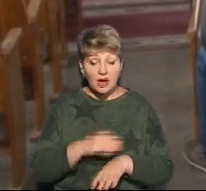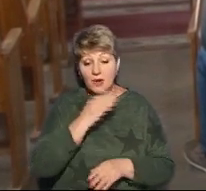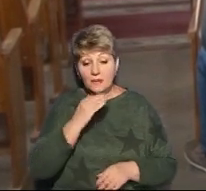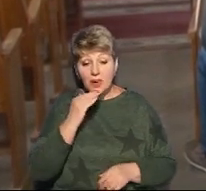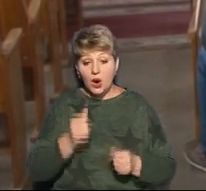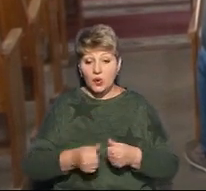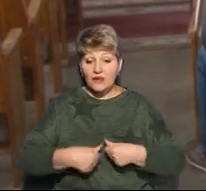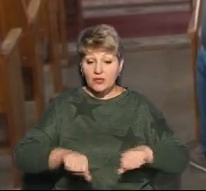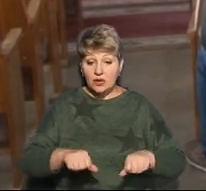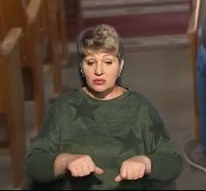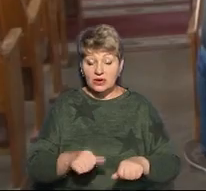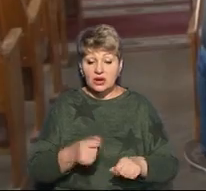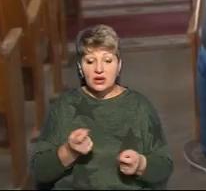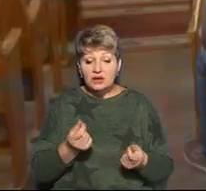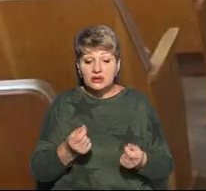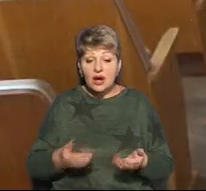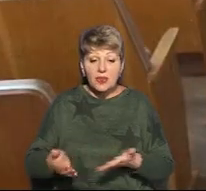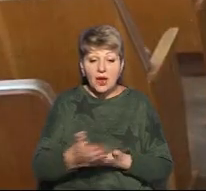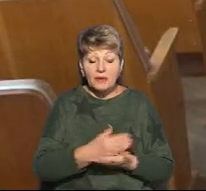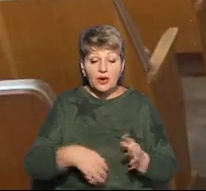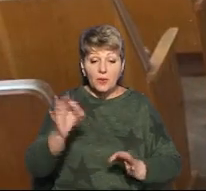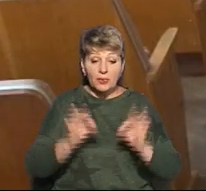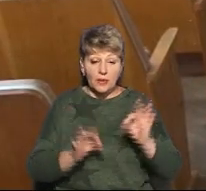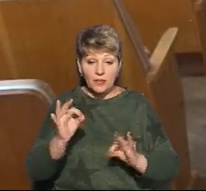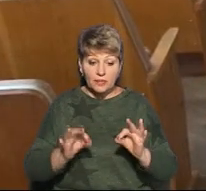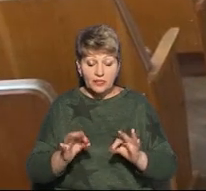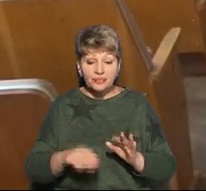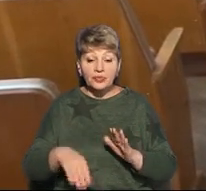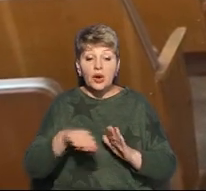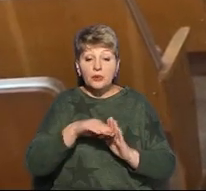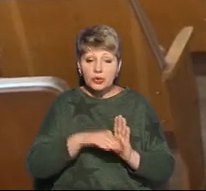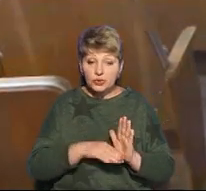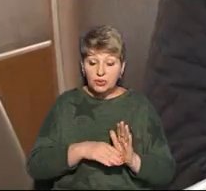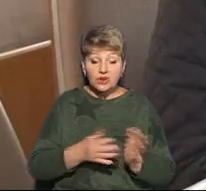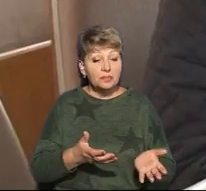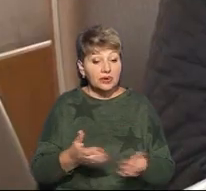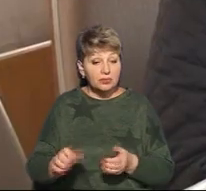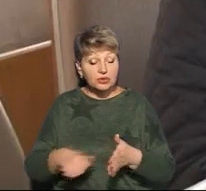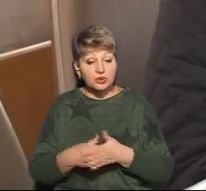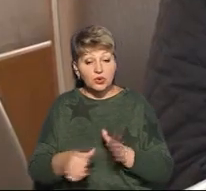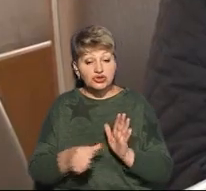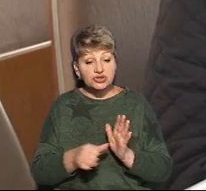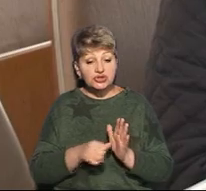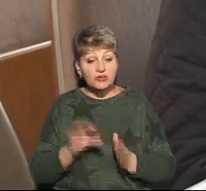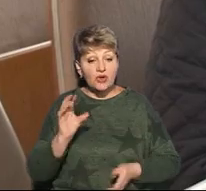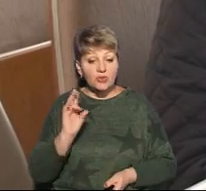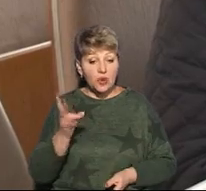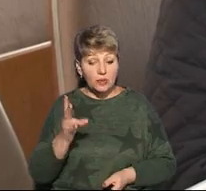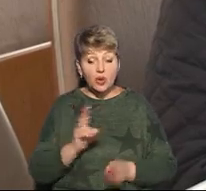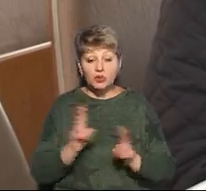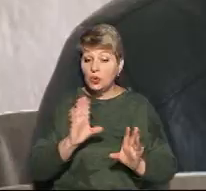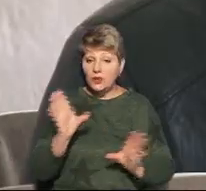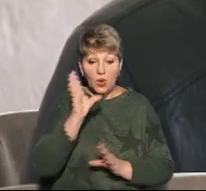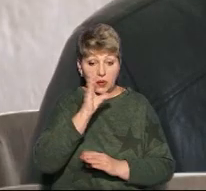багатьох комісіях єлі набирається кворум. Протоколи, говорить Любов Здорованко, вони прийматимуть до 6 листопада. Каже, хто